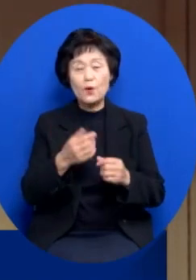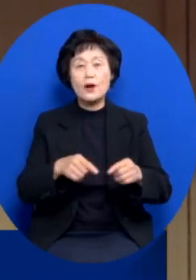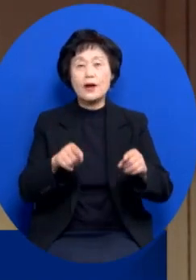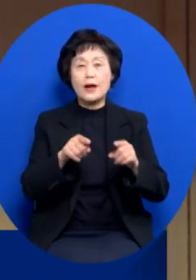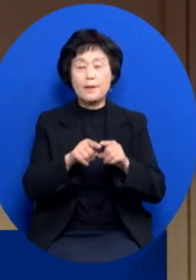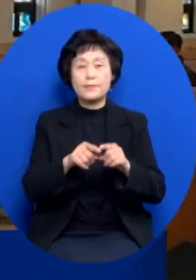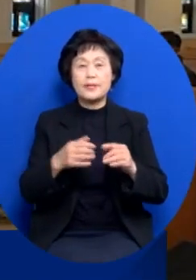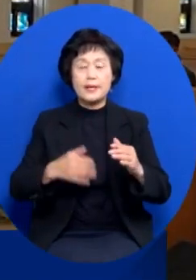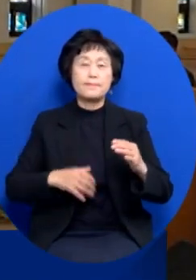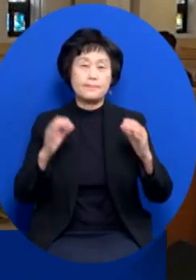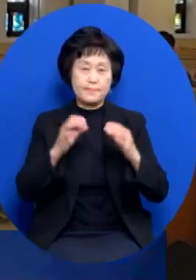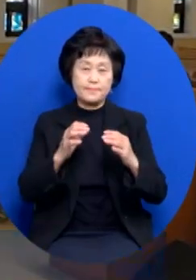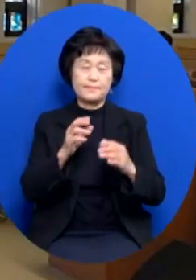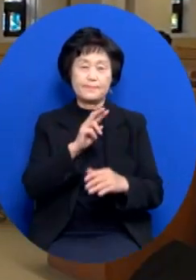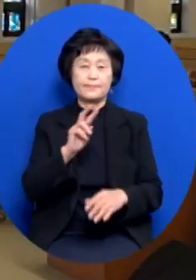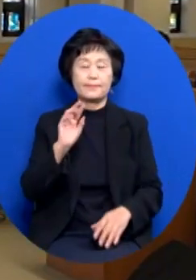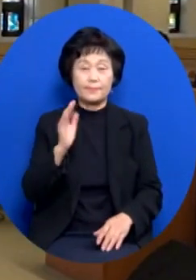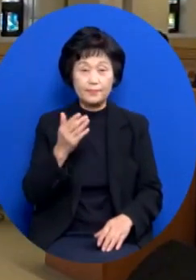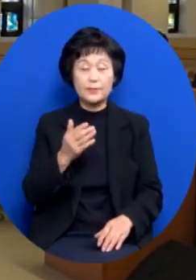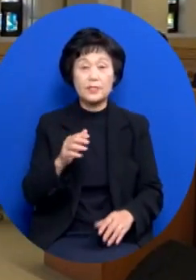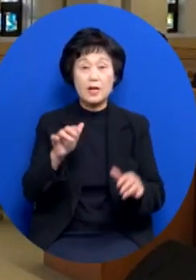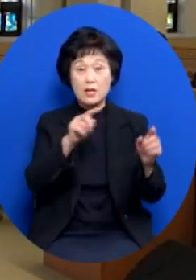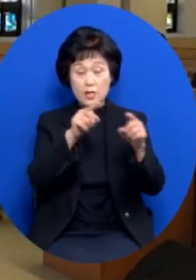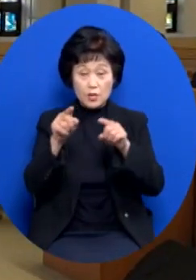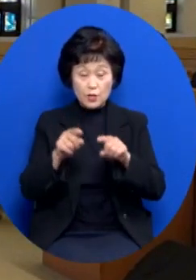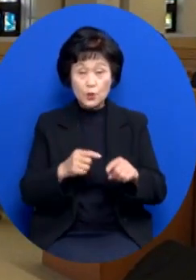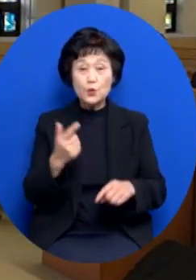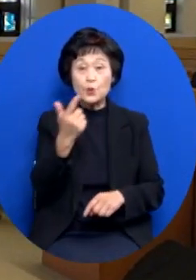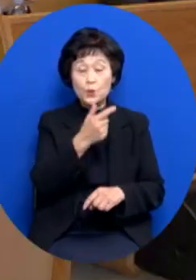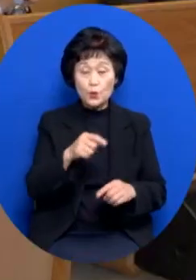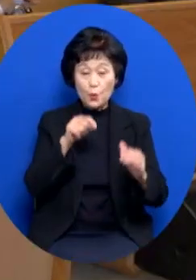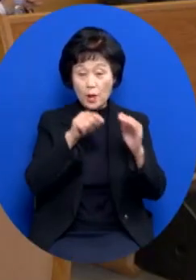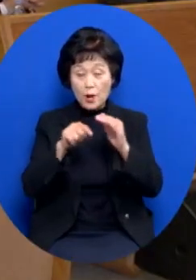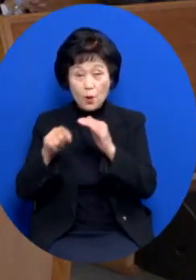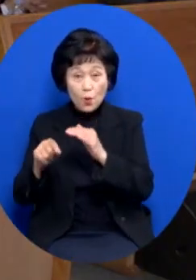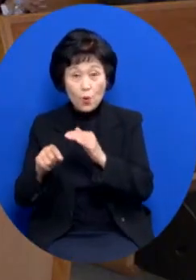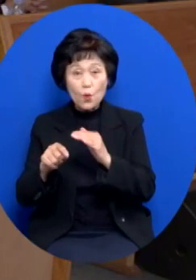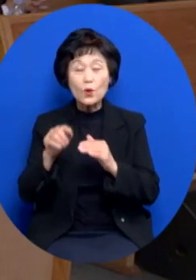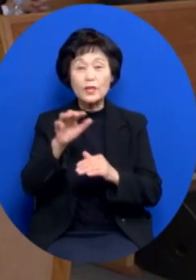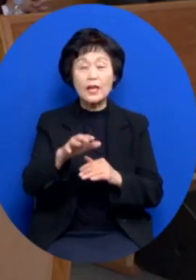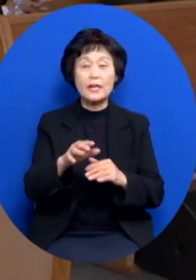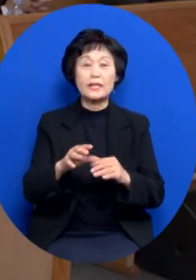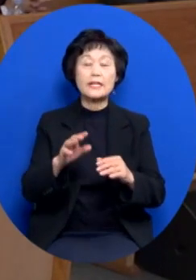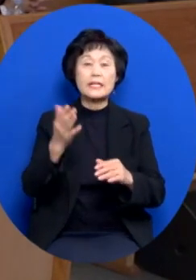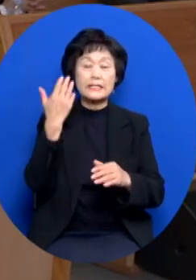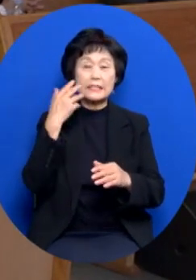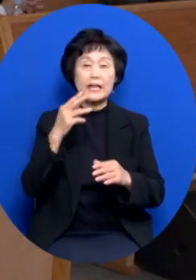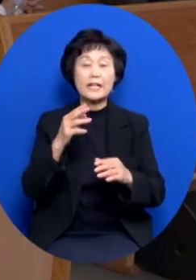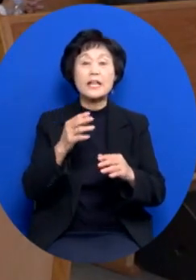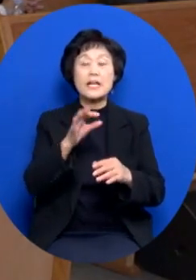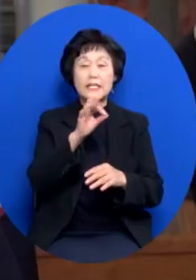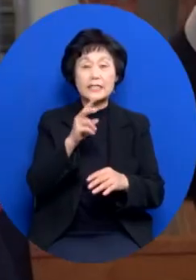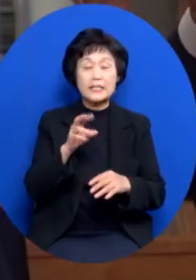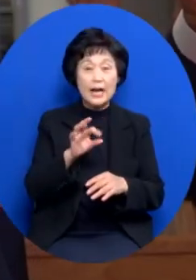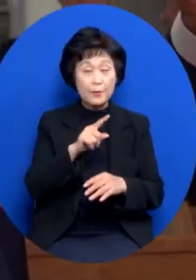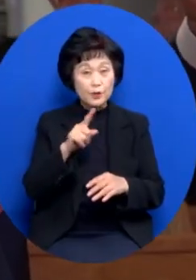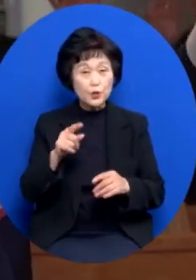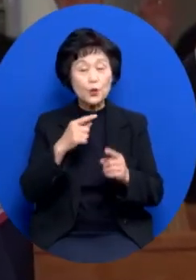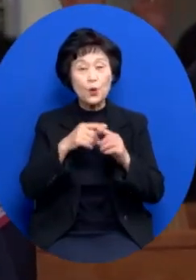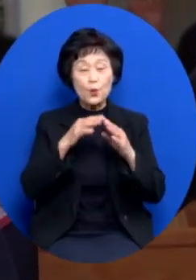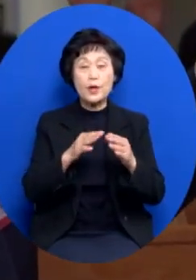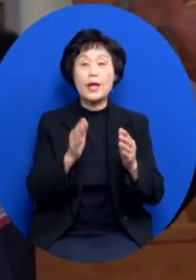돼요. 한편 이번 전국 노회 순방 간담회는 지난 25일 영안교회와 화강교회,